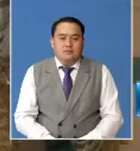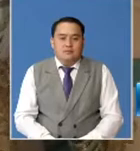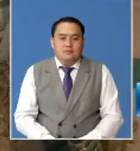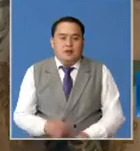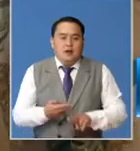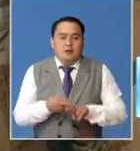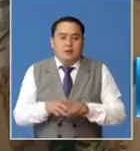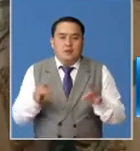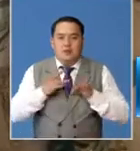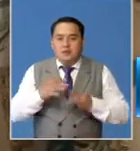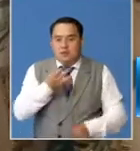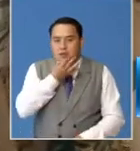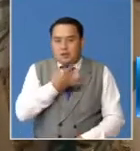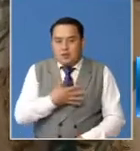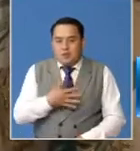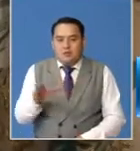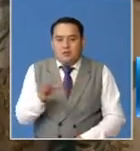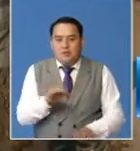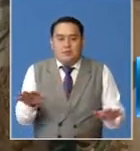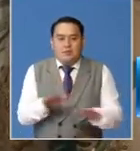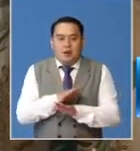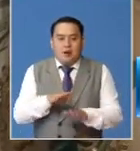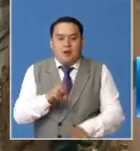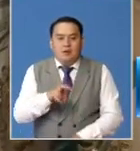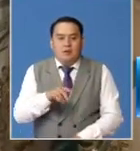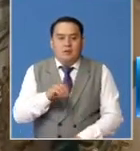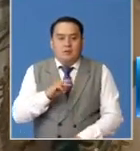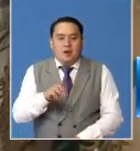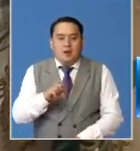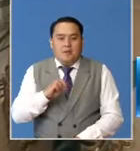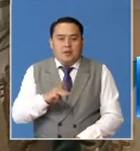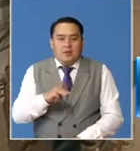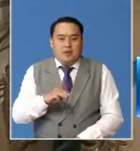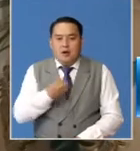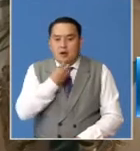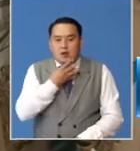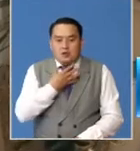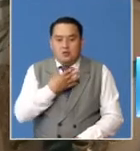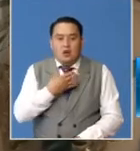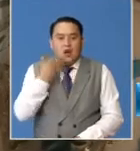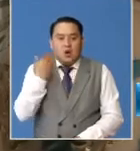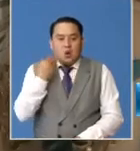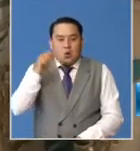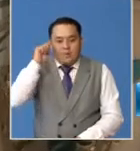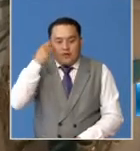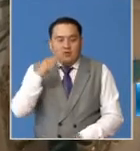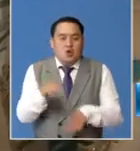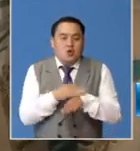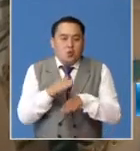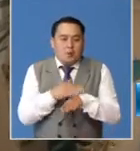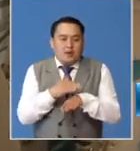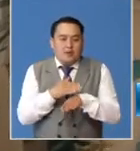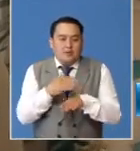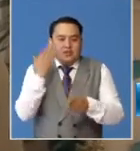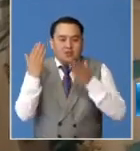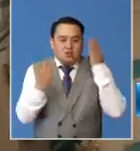Этот концерт мне очень нравится, впрочем, как и песни самой Алтын Маханбетовой. Ее песни хороши тем, что их легко выучить, они добрые и веселые.